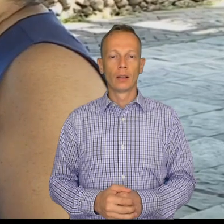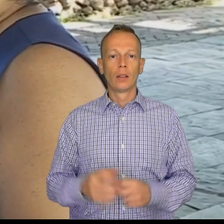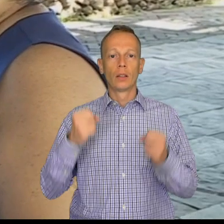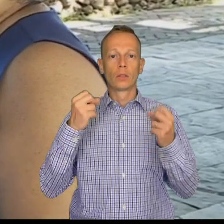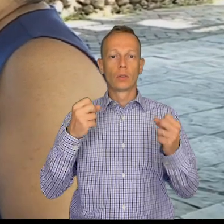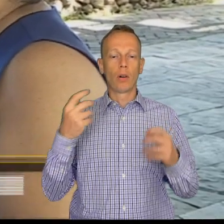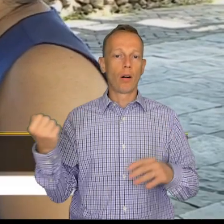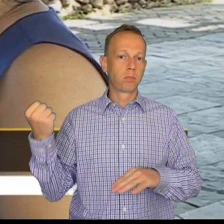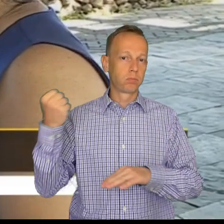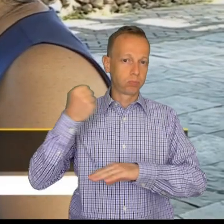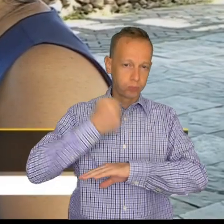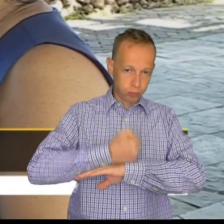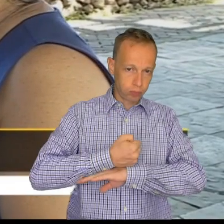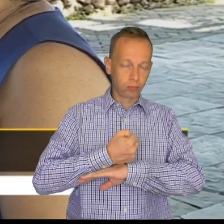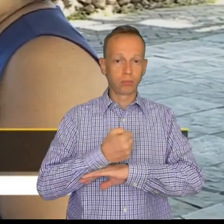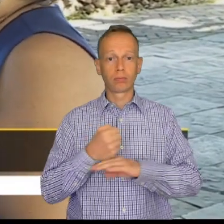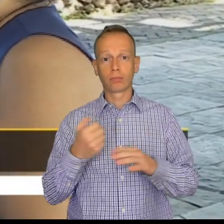souvent tombée et j'ai eu quoi?